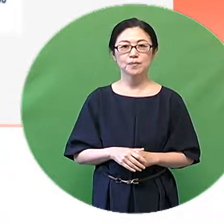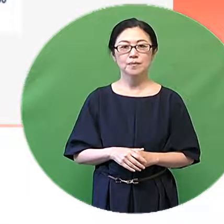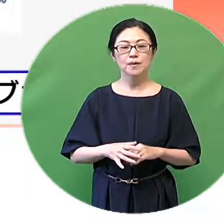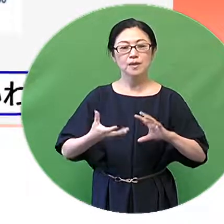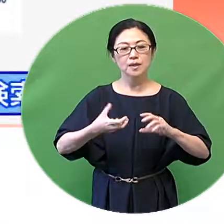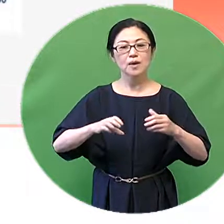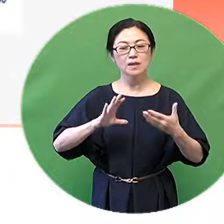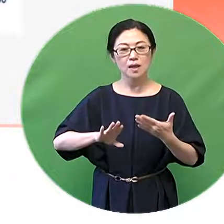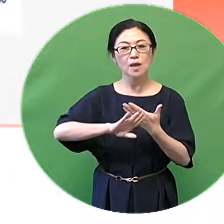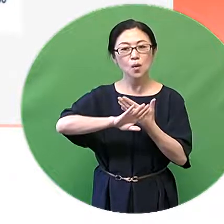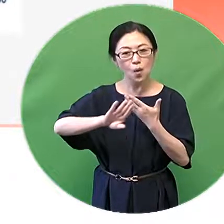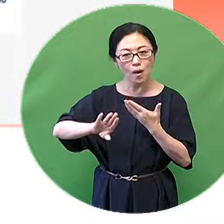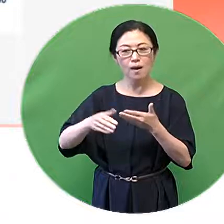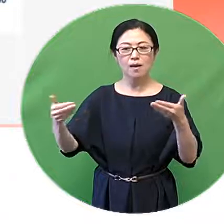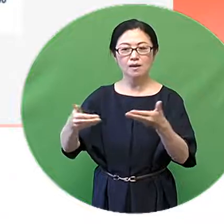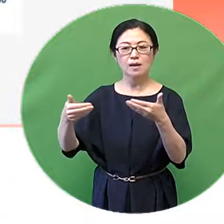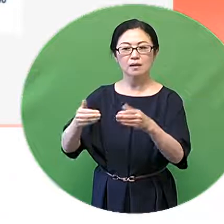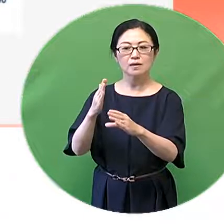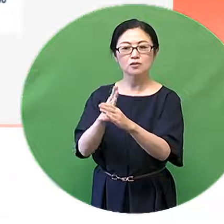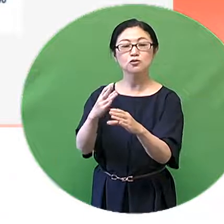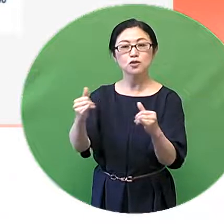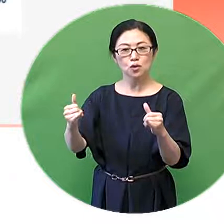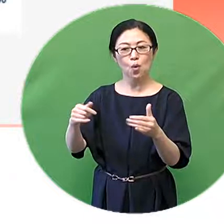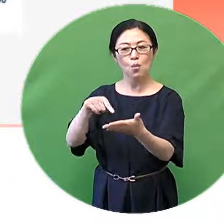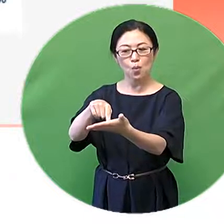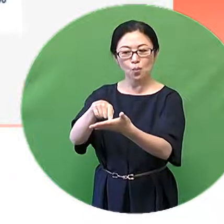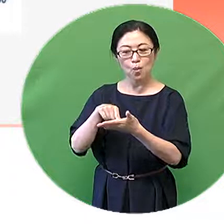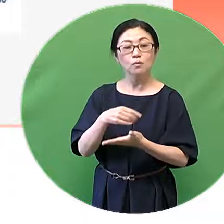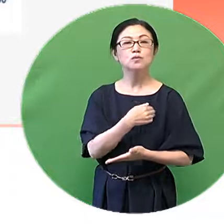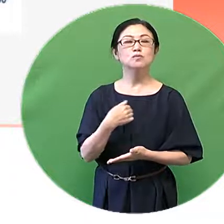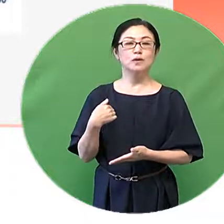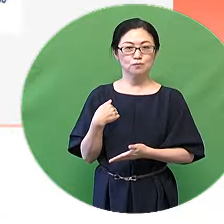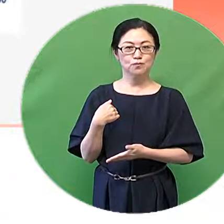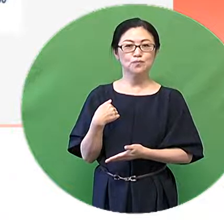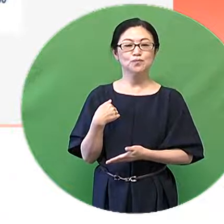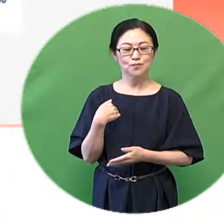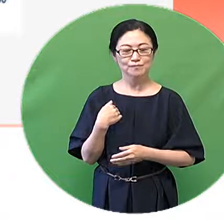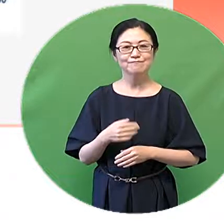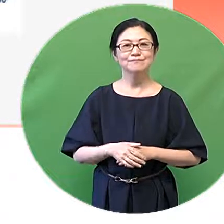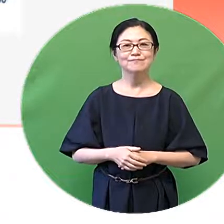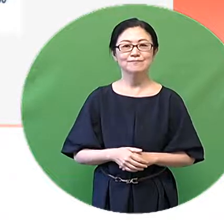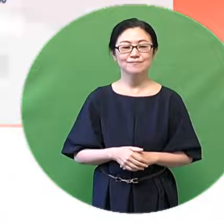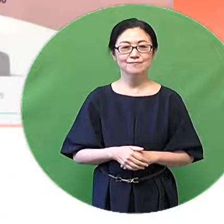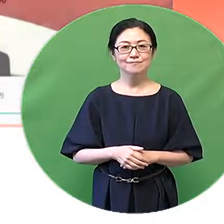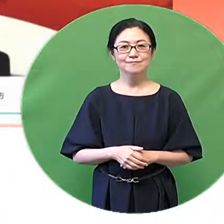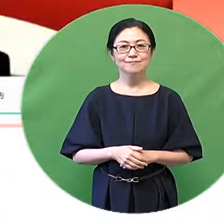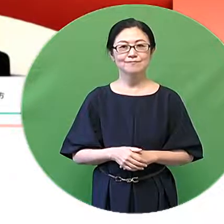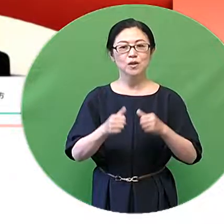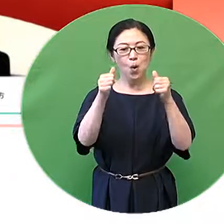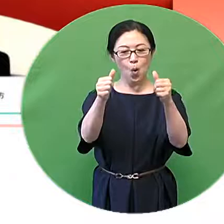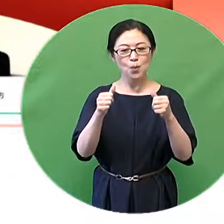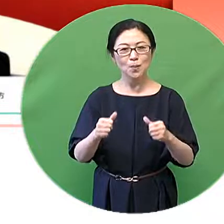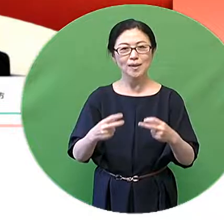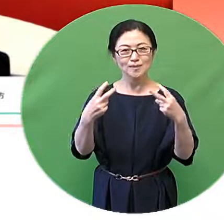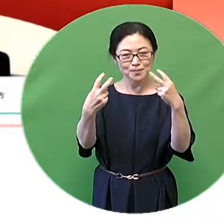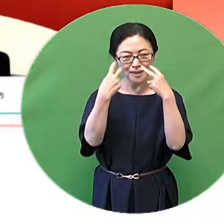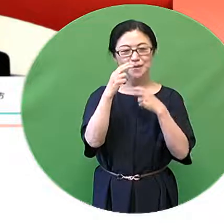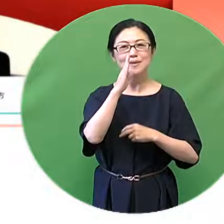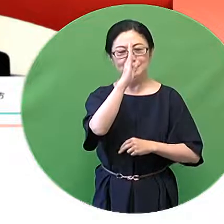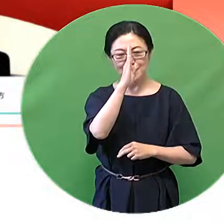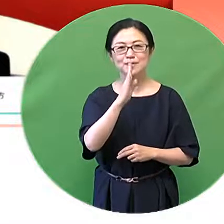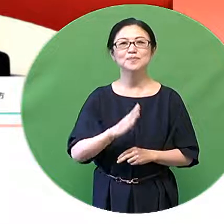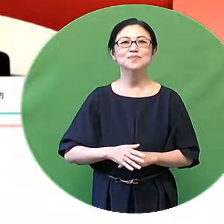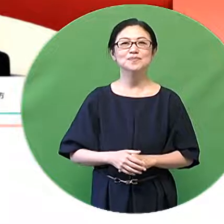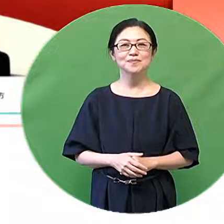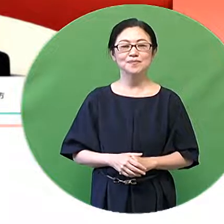他、県内県外問わず利用できるオンラインのセミナーも実施しています。ぜひジョブカフェ岩手のホ